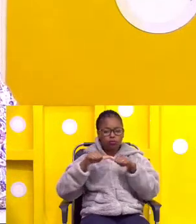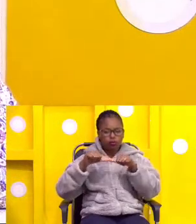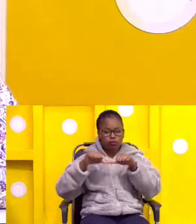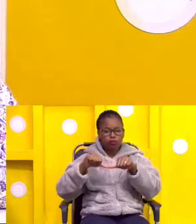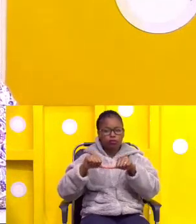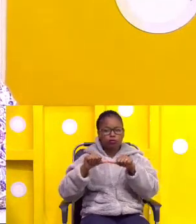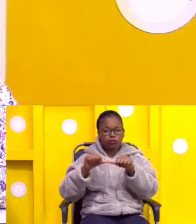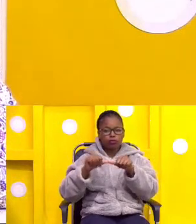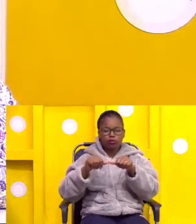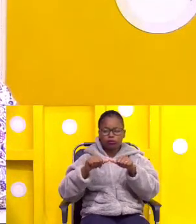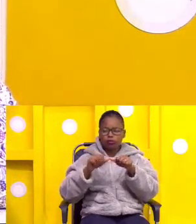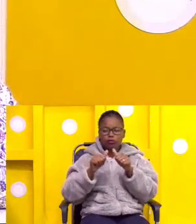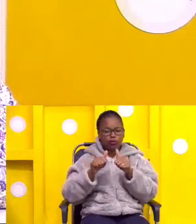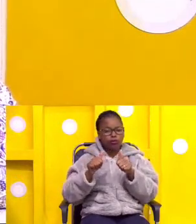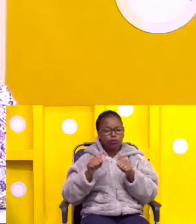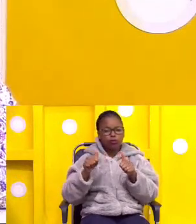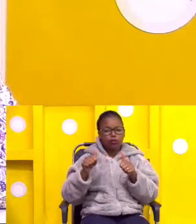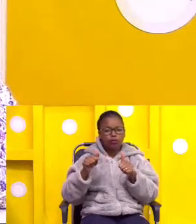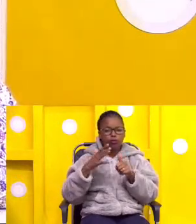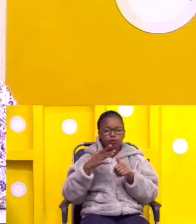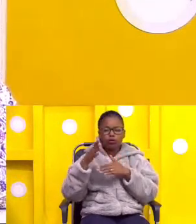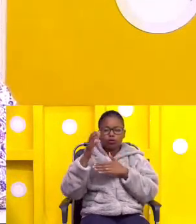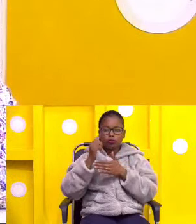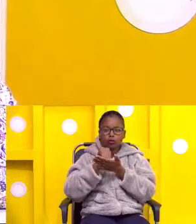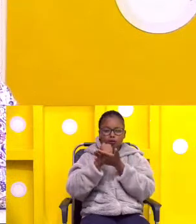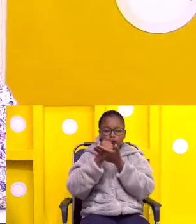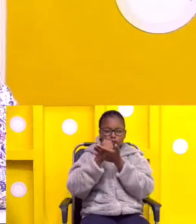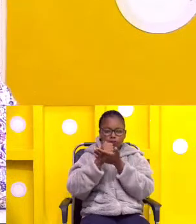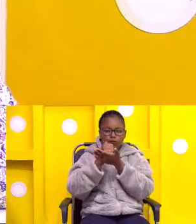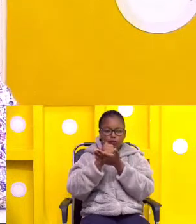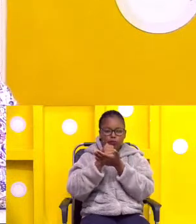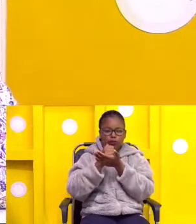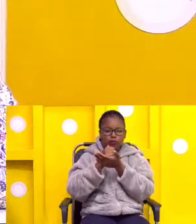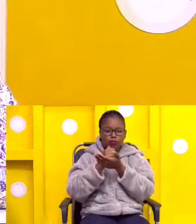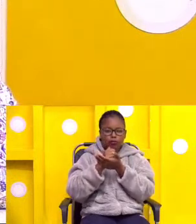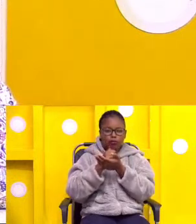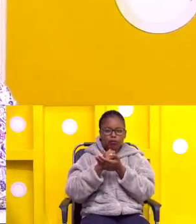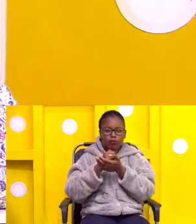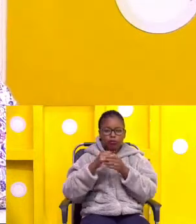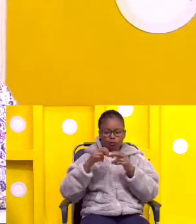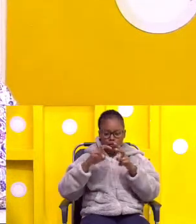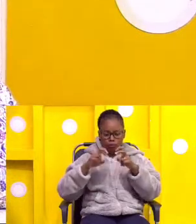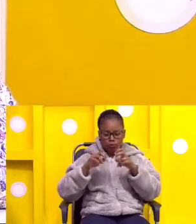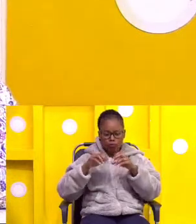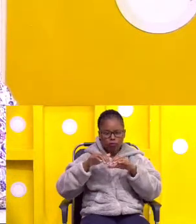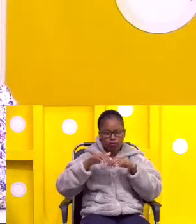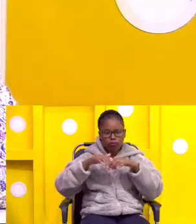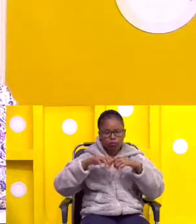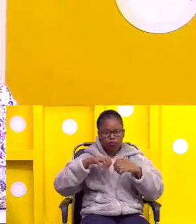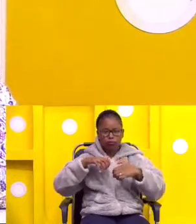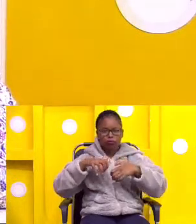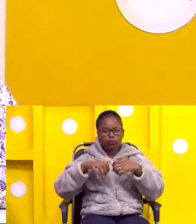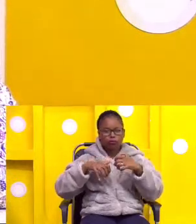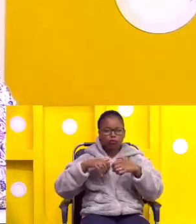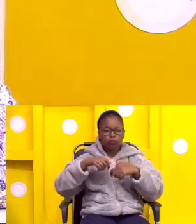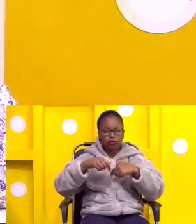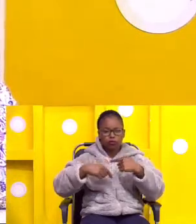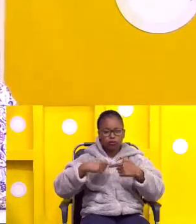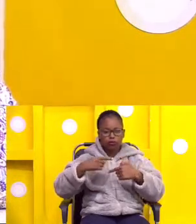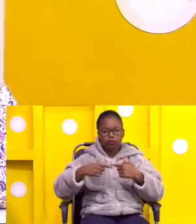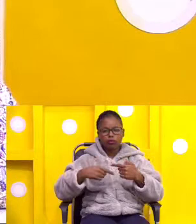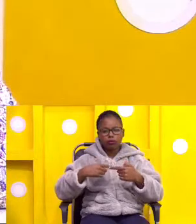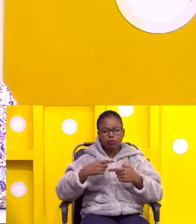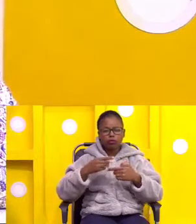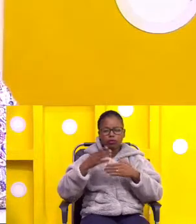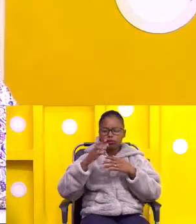ni maranduru wega na ngai akindeithia muno ngihota kumethera nginya wheelchair na ngai witu ngai ni